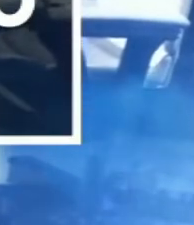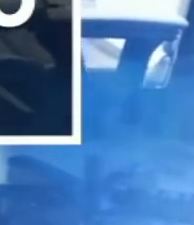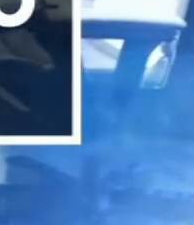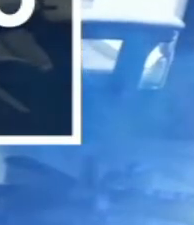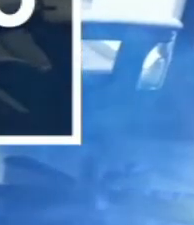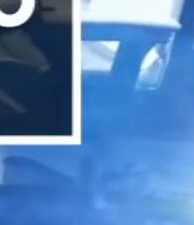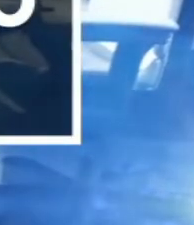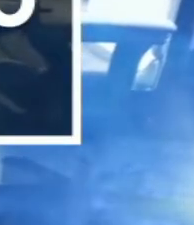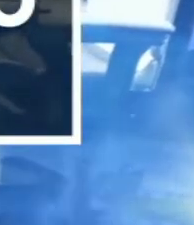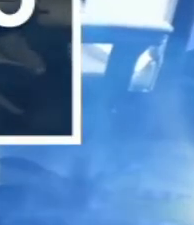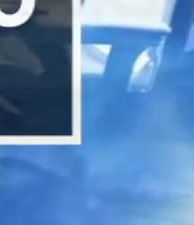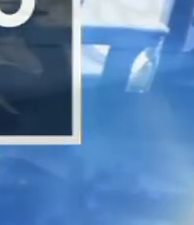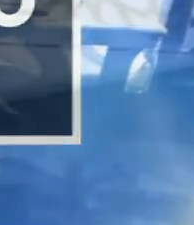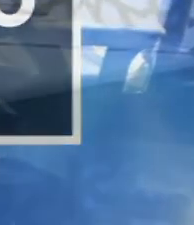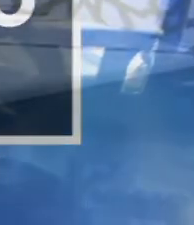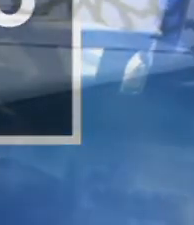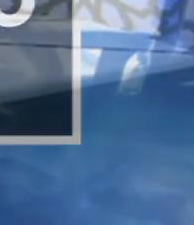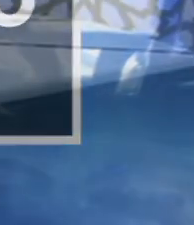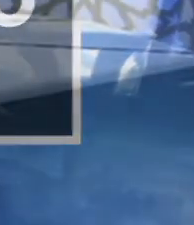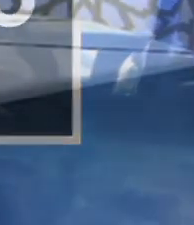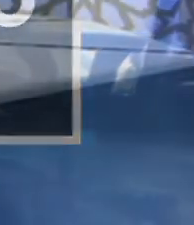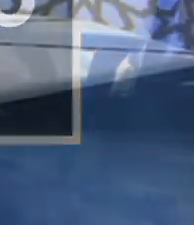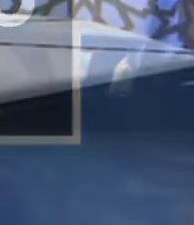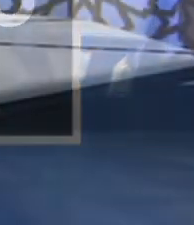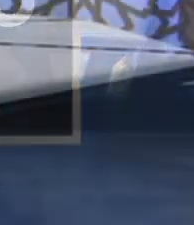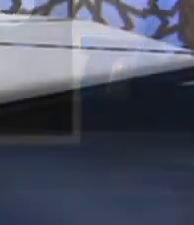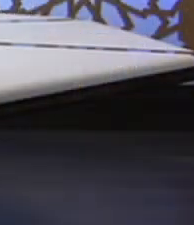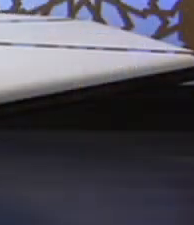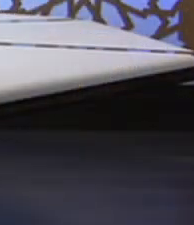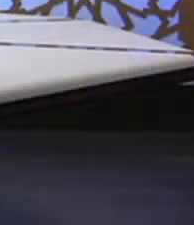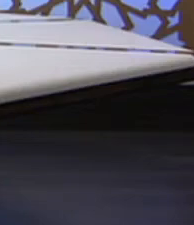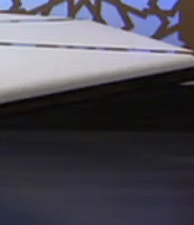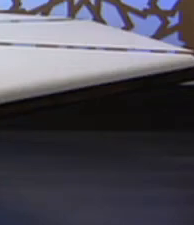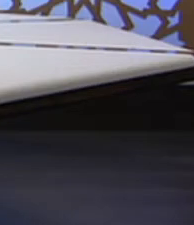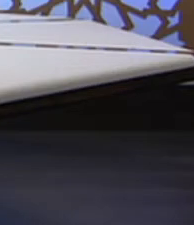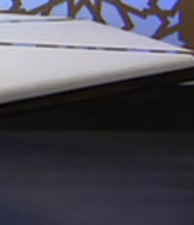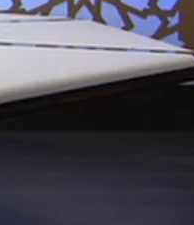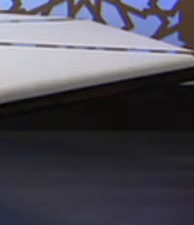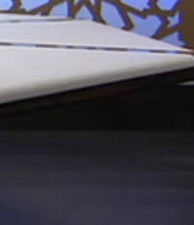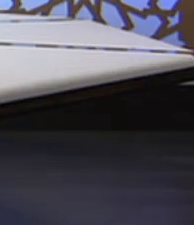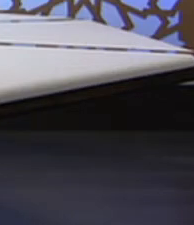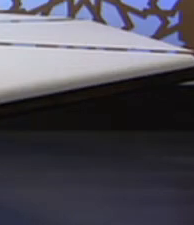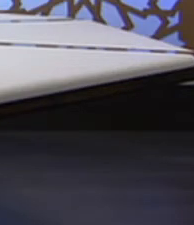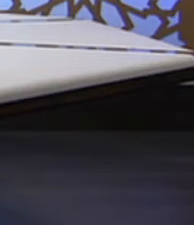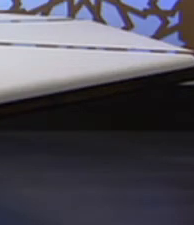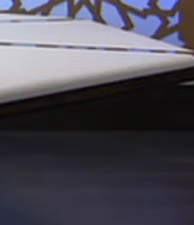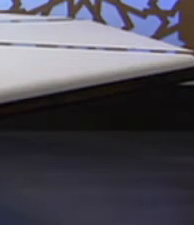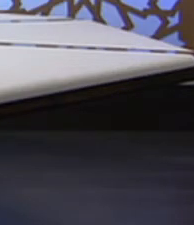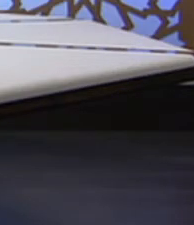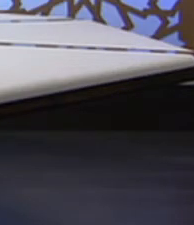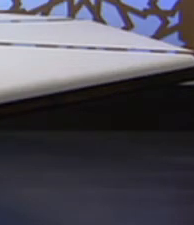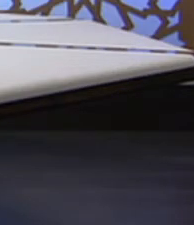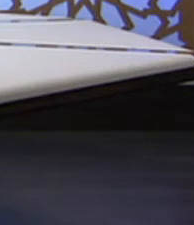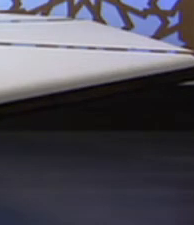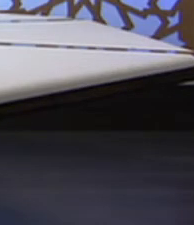لعلمهم الغزير قرى ودورا نشاورهم ونأخذ من ضياهم